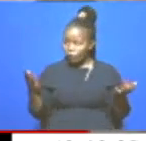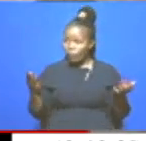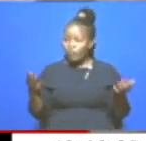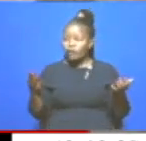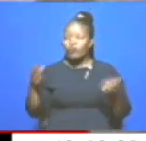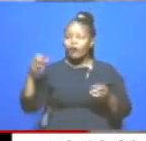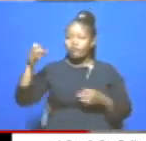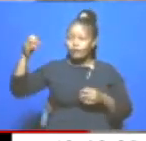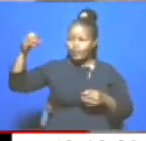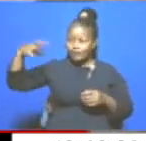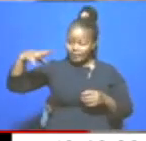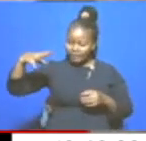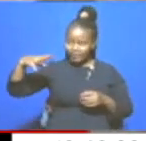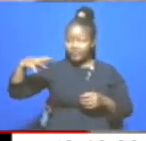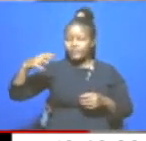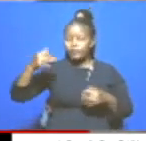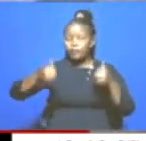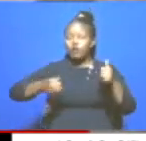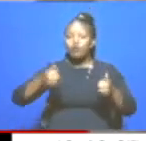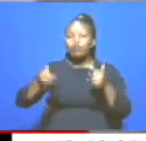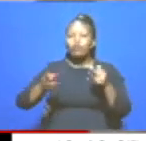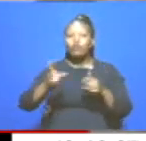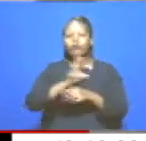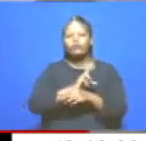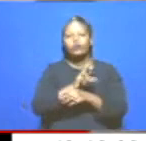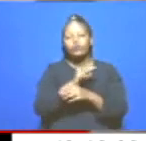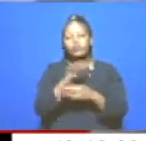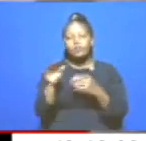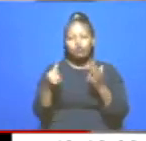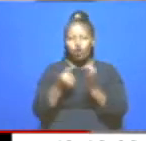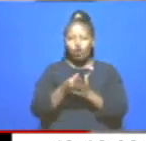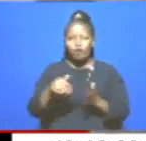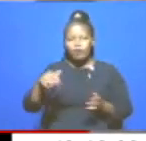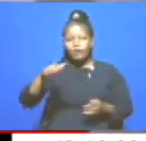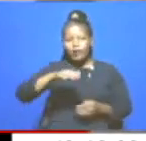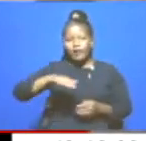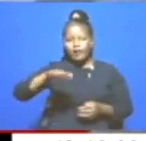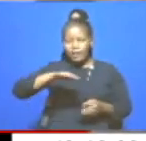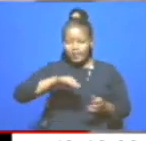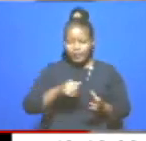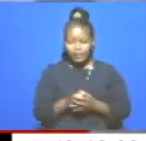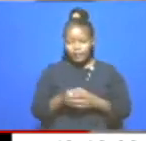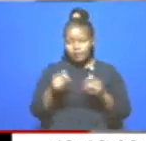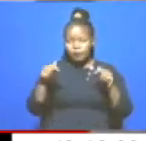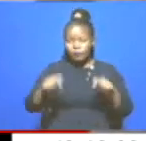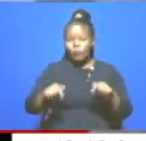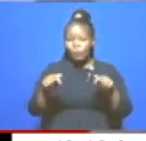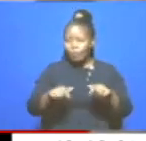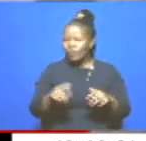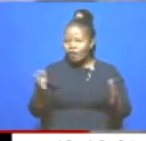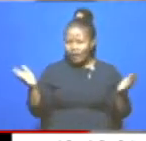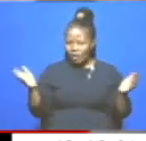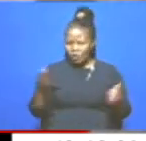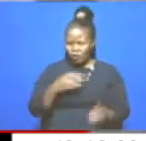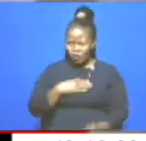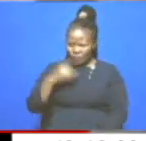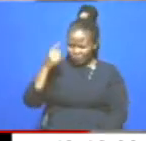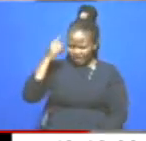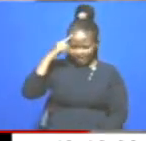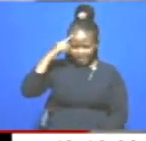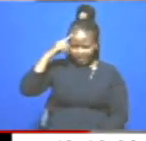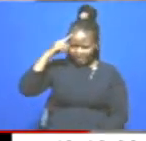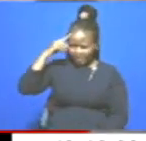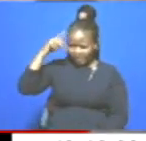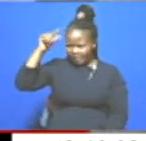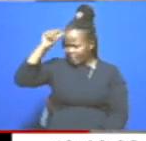electricity, umeme ambao utaweza kutumika katika maeneo yetu. Kwa hivyo kwa sasa sidhani kama serikali imeweza kuangalia kwa